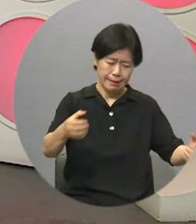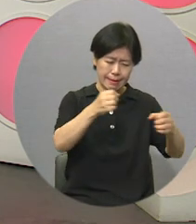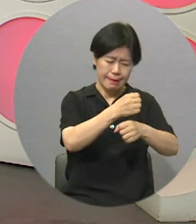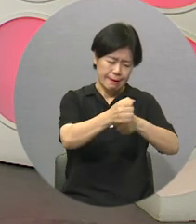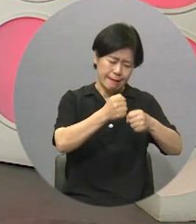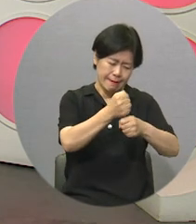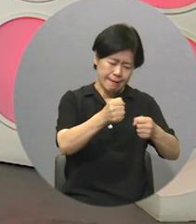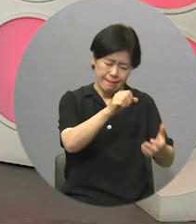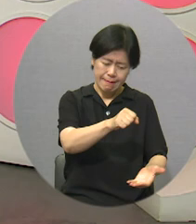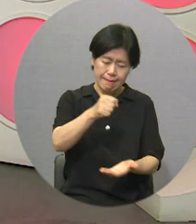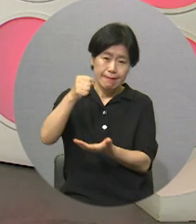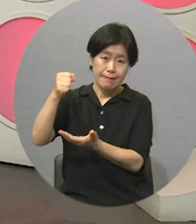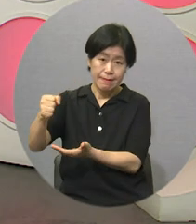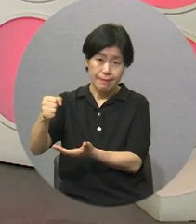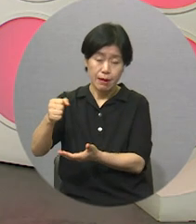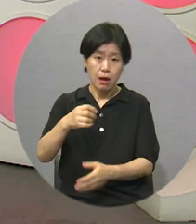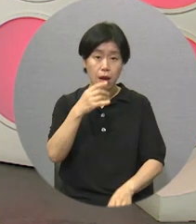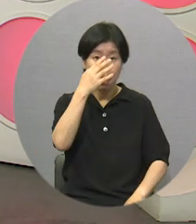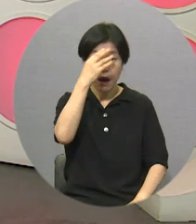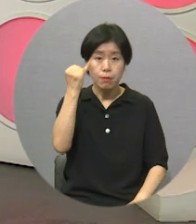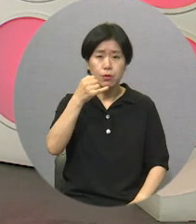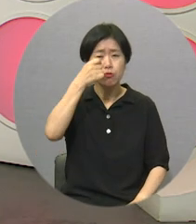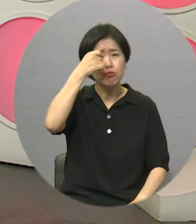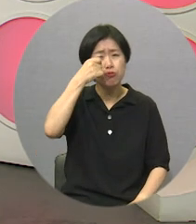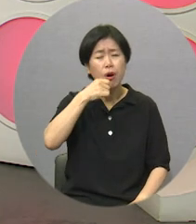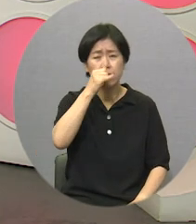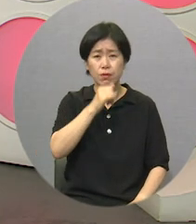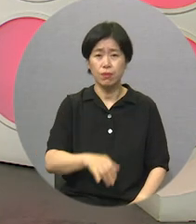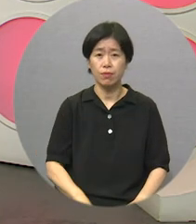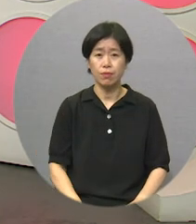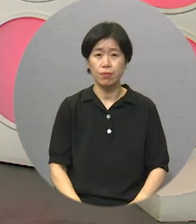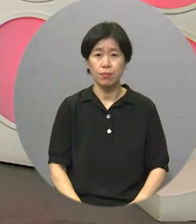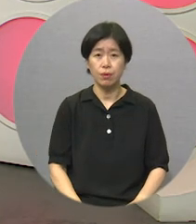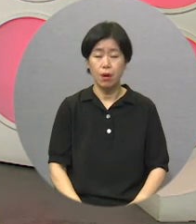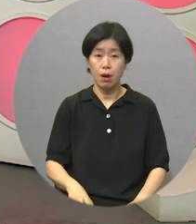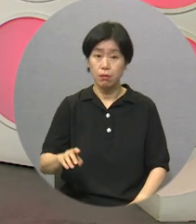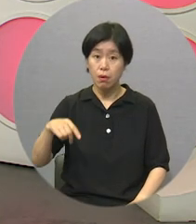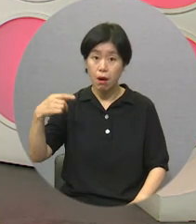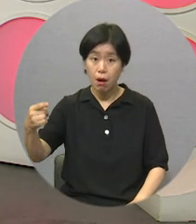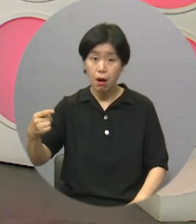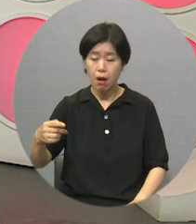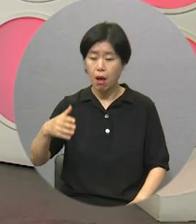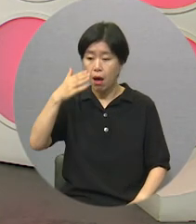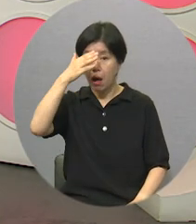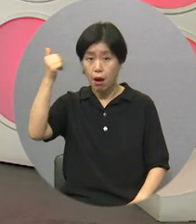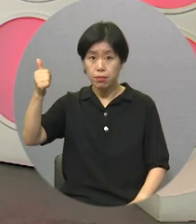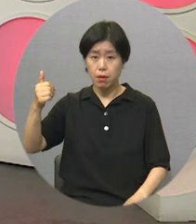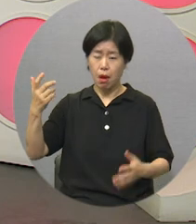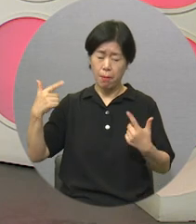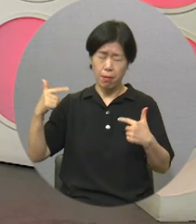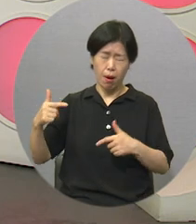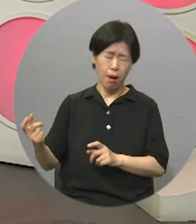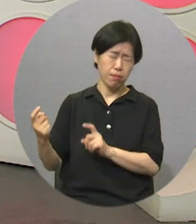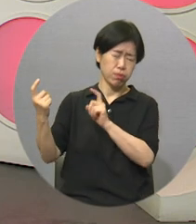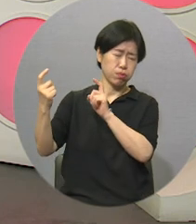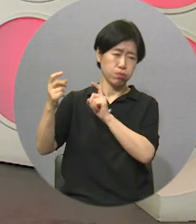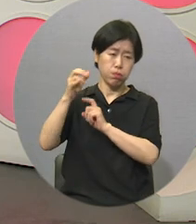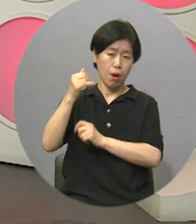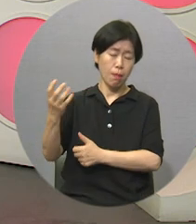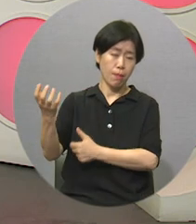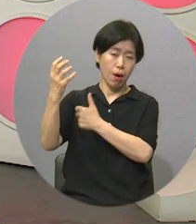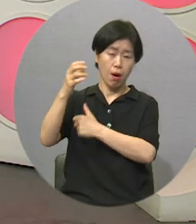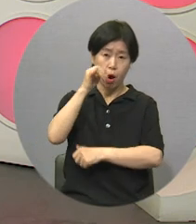훔치셨습니다. 그 뒤로 할아버지께서는 저에게 자주 언성을 높이셨고, 매일 싸움의